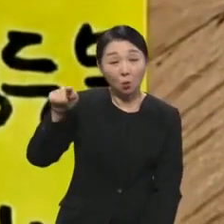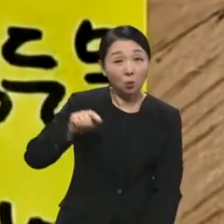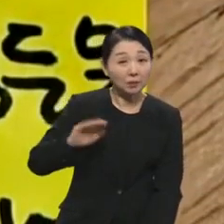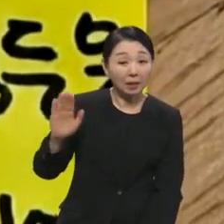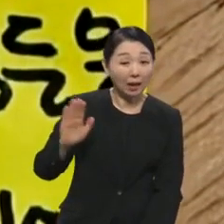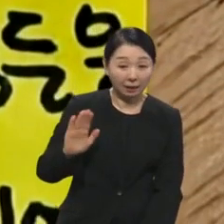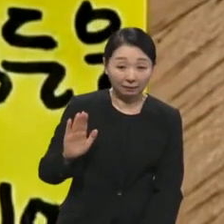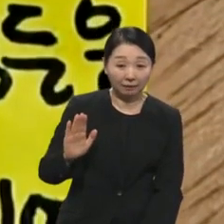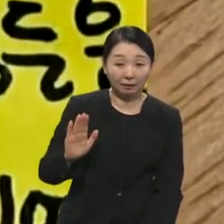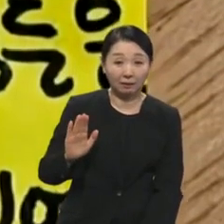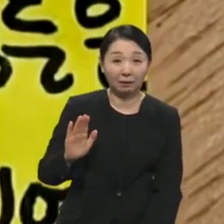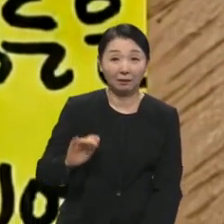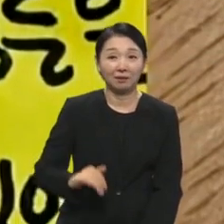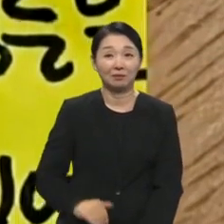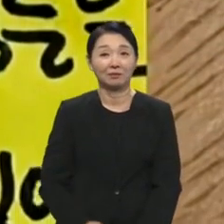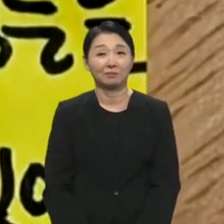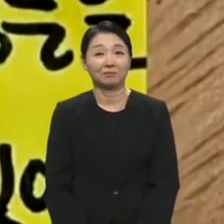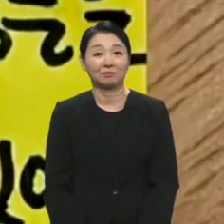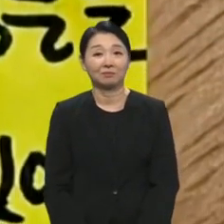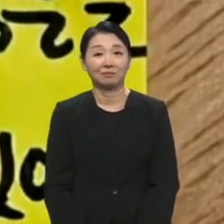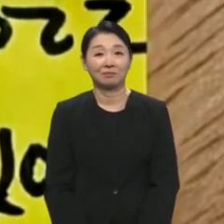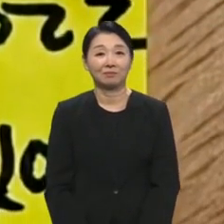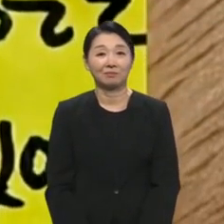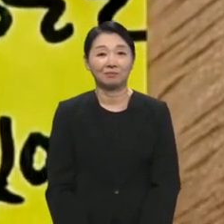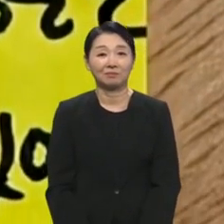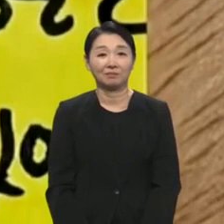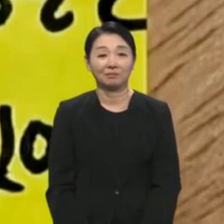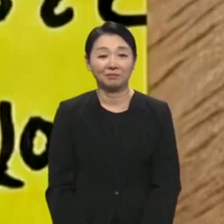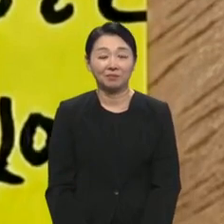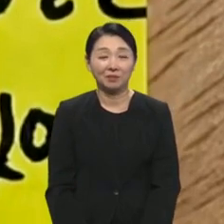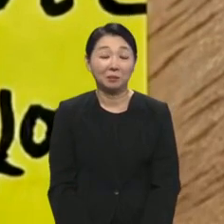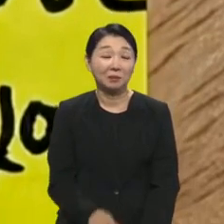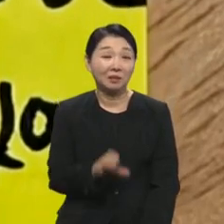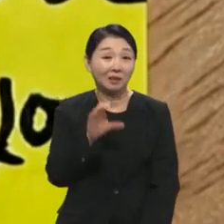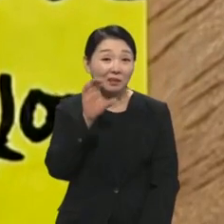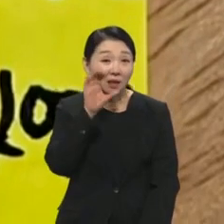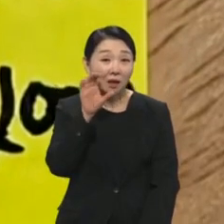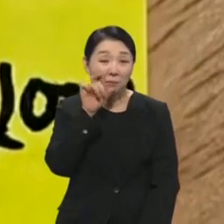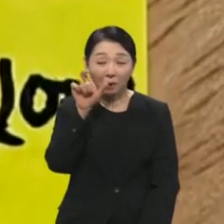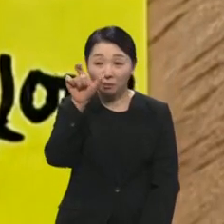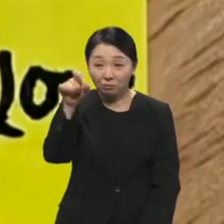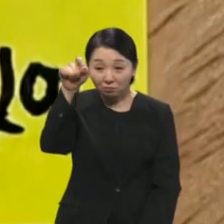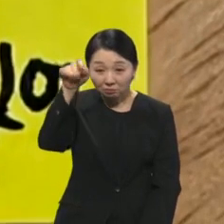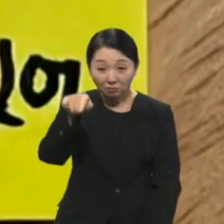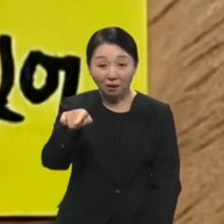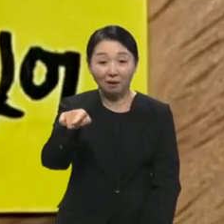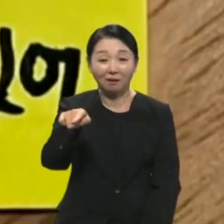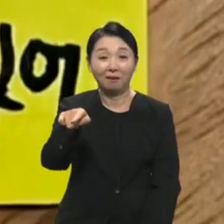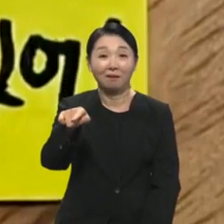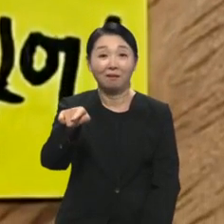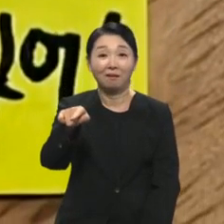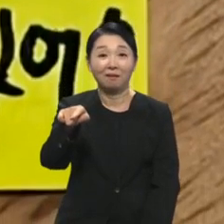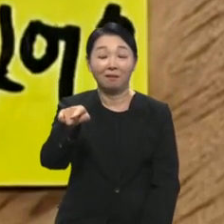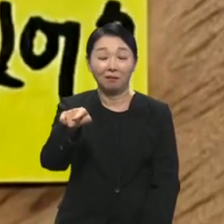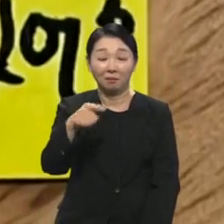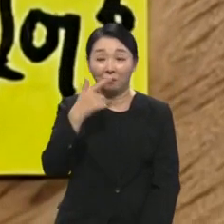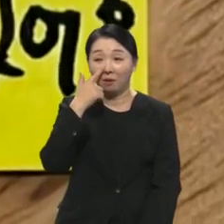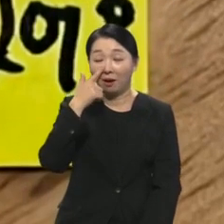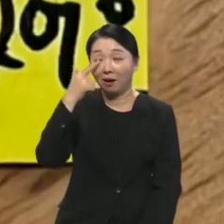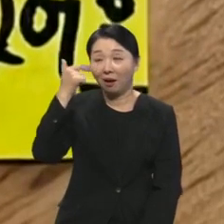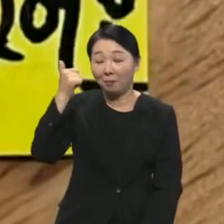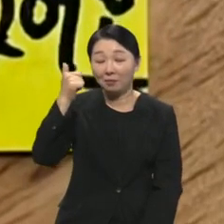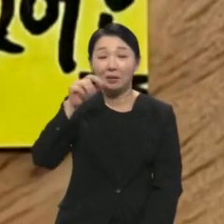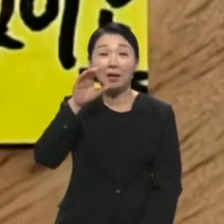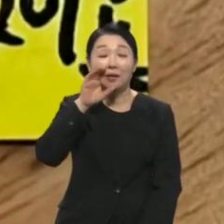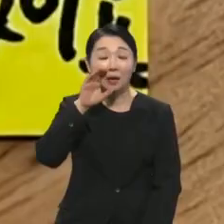안 오고 계세요 예 이렇게 썼어요 그래서이 카페 후기로 달린 내용인데 그 본인 아버지가 카페